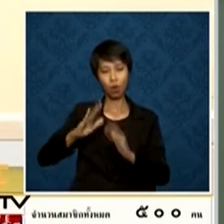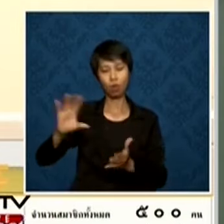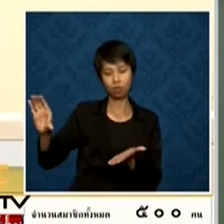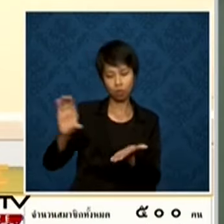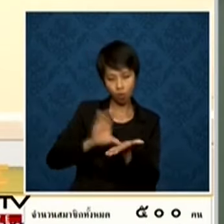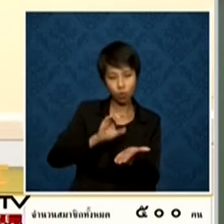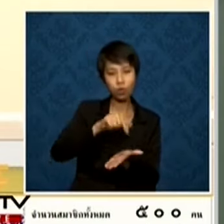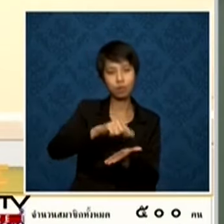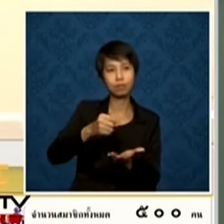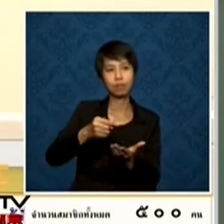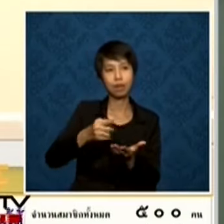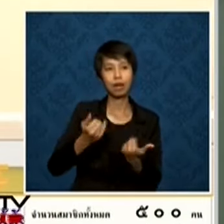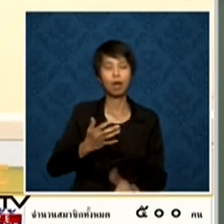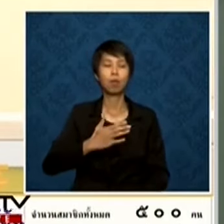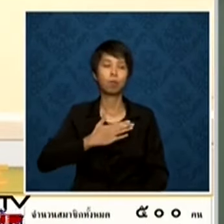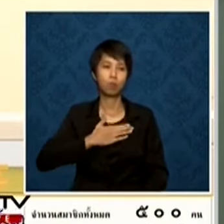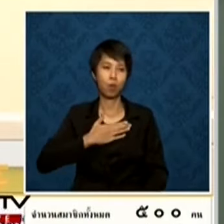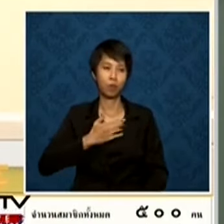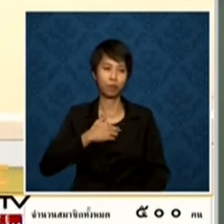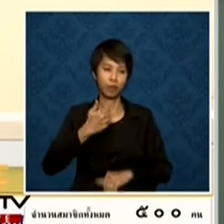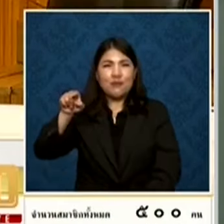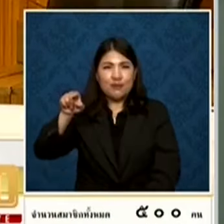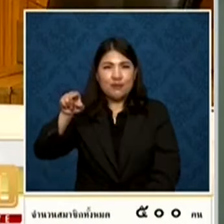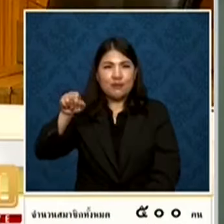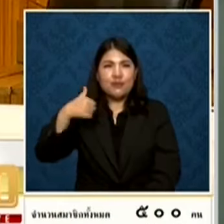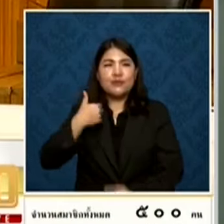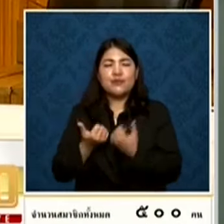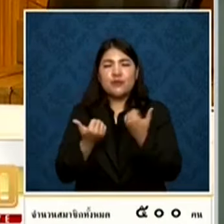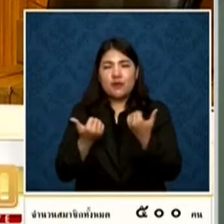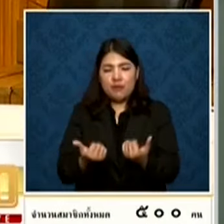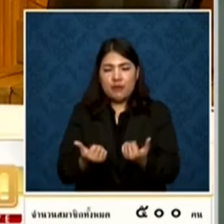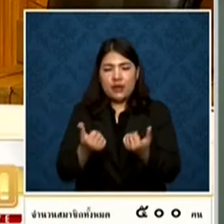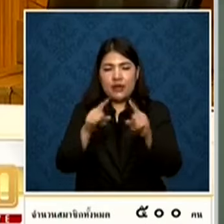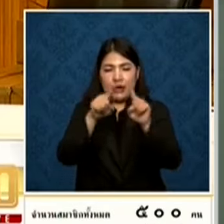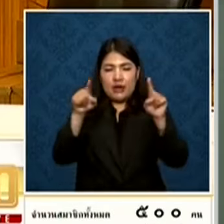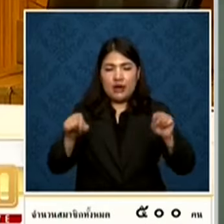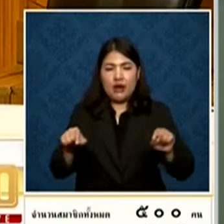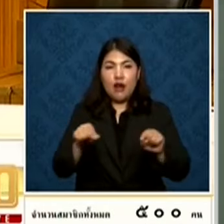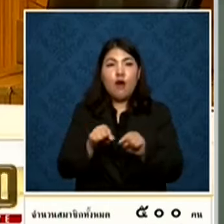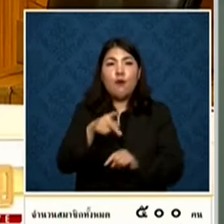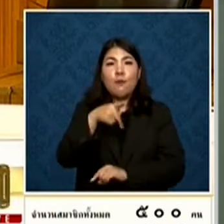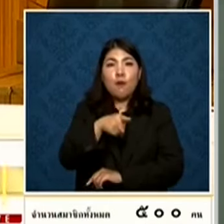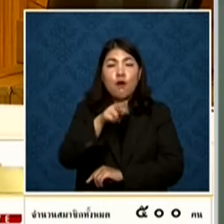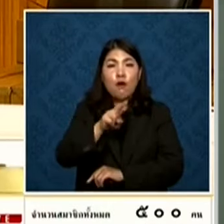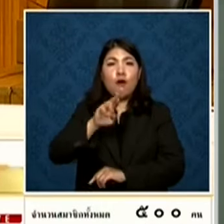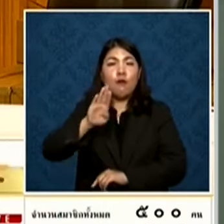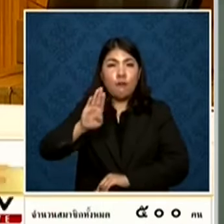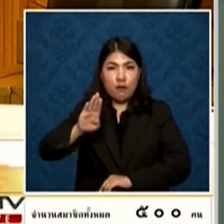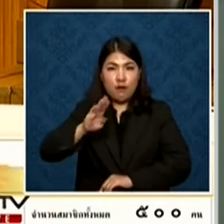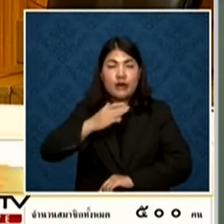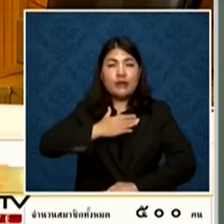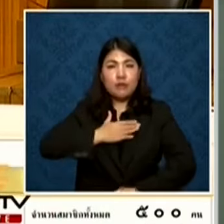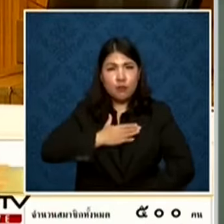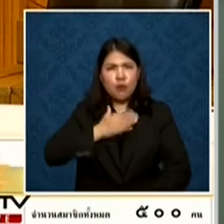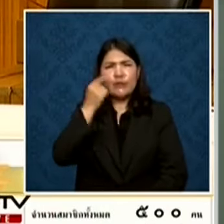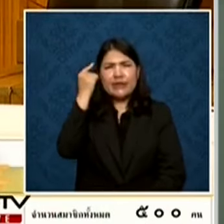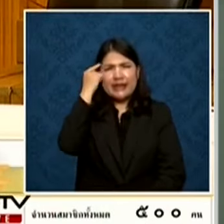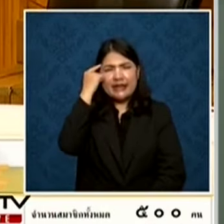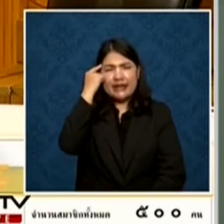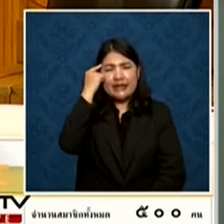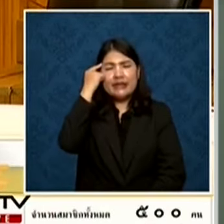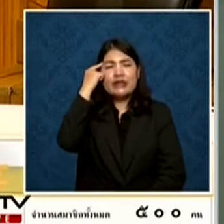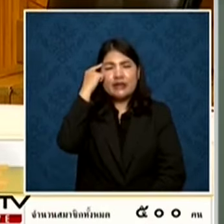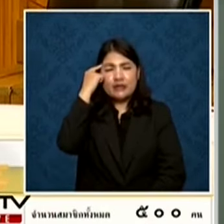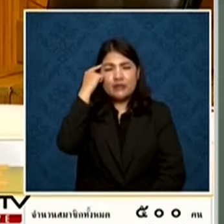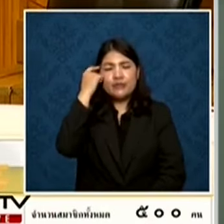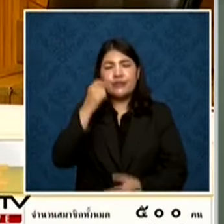ำนะครับข้อมูลนำเสนอแข่งกับฝ่ายค้านนั้นไร้ประสิทธิภาพนะส่วนใหญ่และรัฐมนตรีหลายคนก็เลือกที่จะ